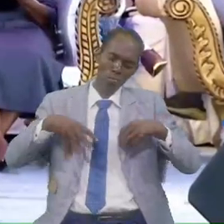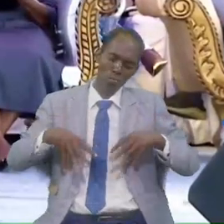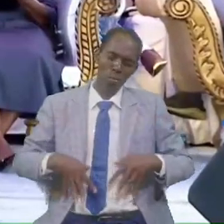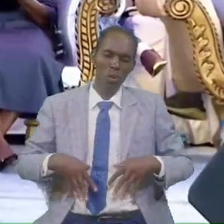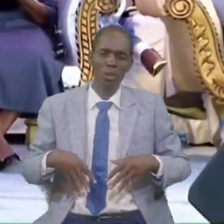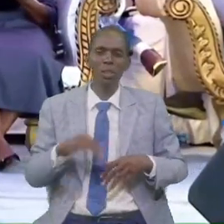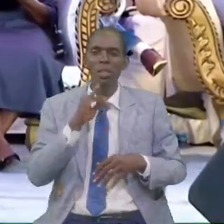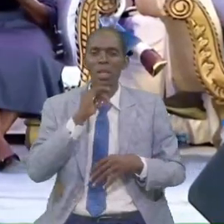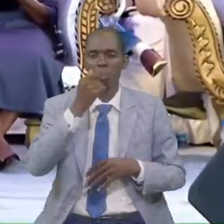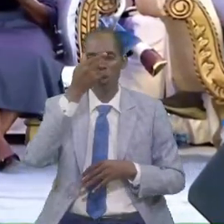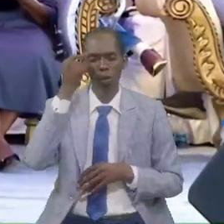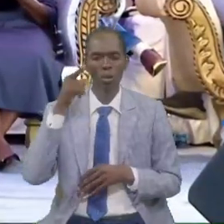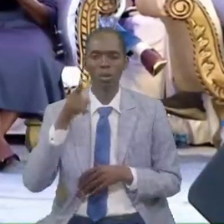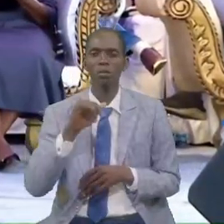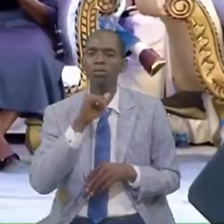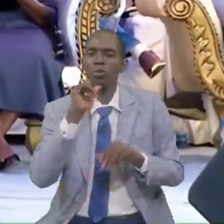dépression,